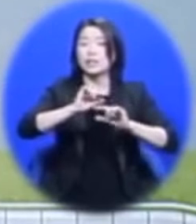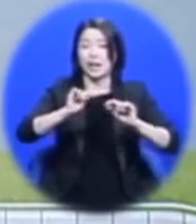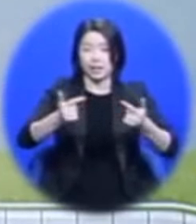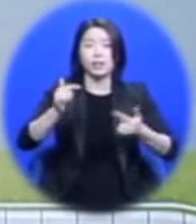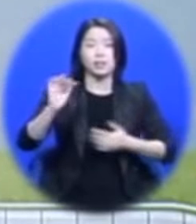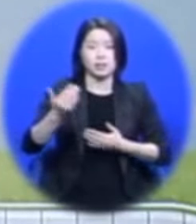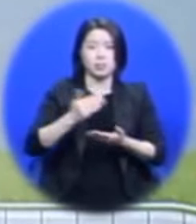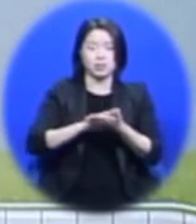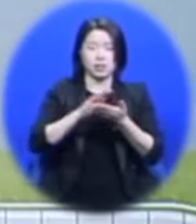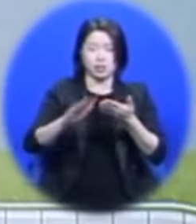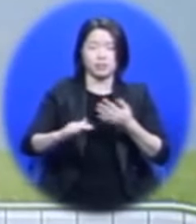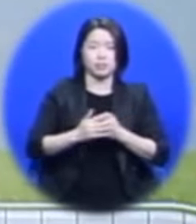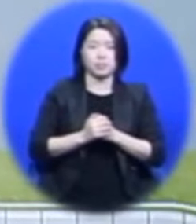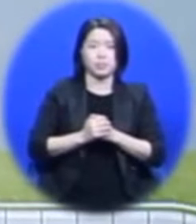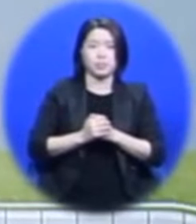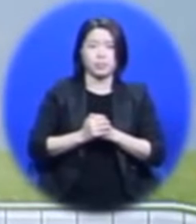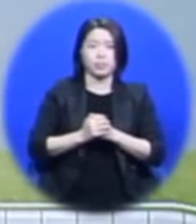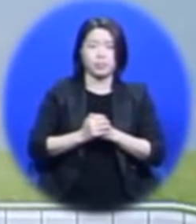됩니다.